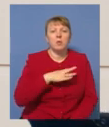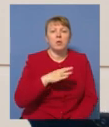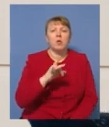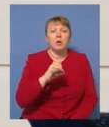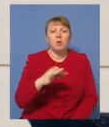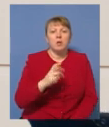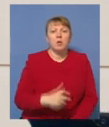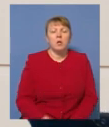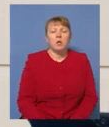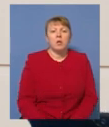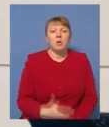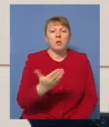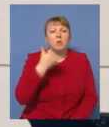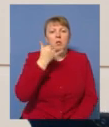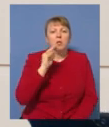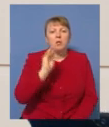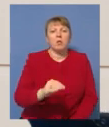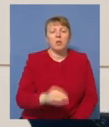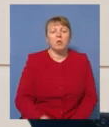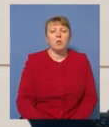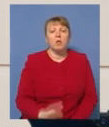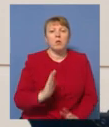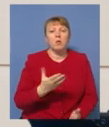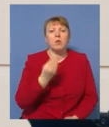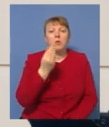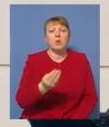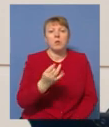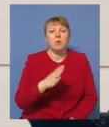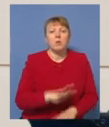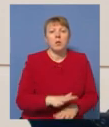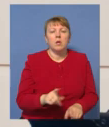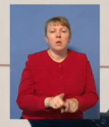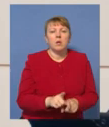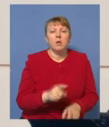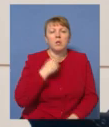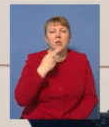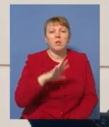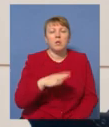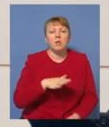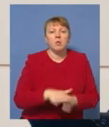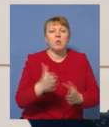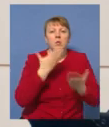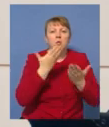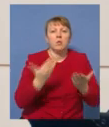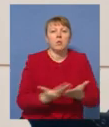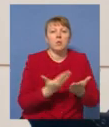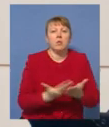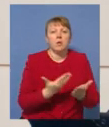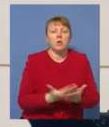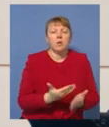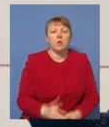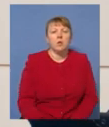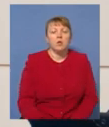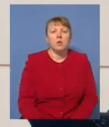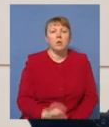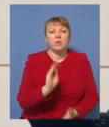смс-пароли, поступившие вам на мобильный телефон, даже если вам представились сотрудниками банка. Внимательно полностью прочитывайте информацию в объявлении, особенно то,